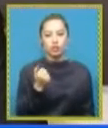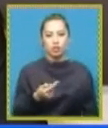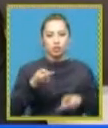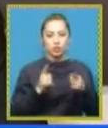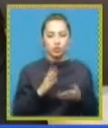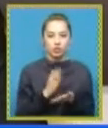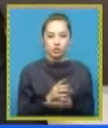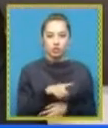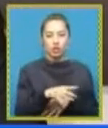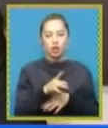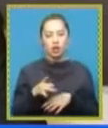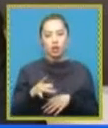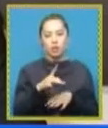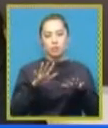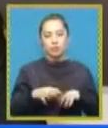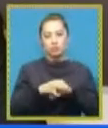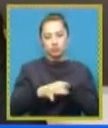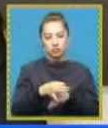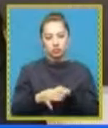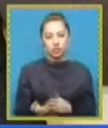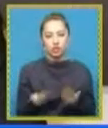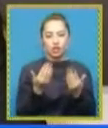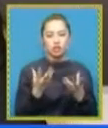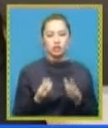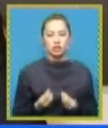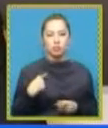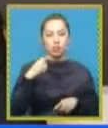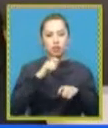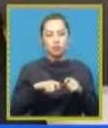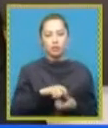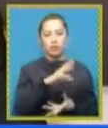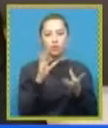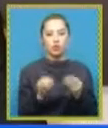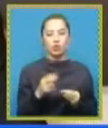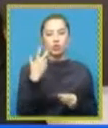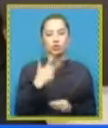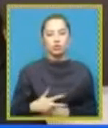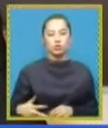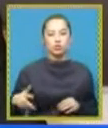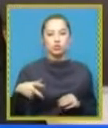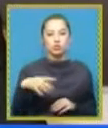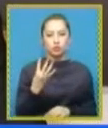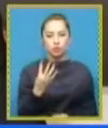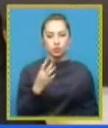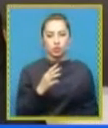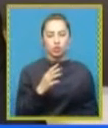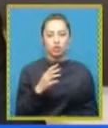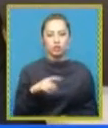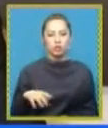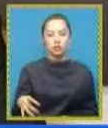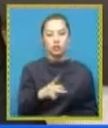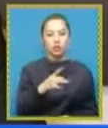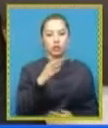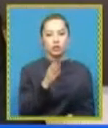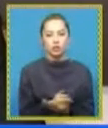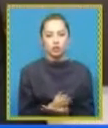мекендер қазіргі таңда біздің жаңа зерттеулеріміз бойынша 34 елді мекенде ондай нелер